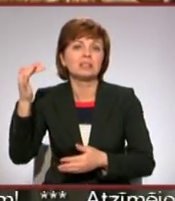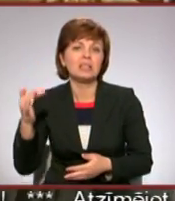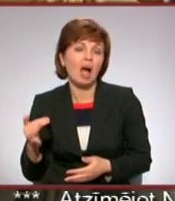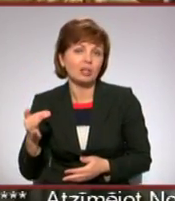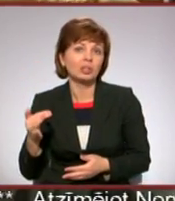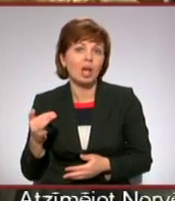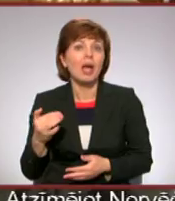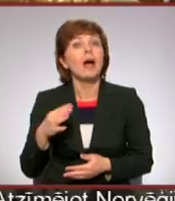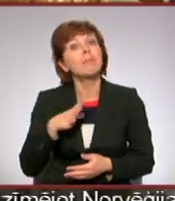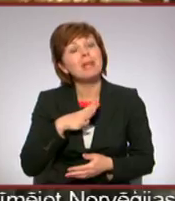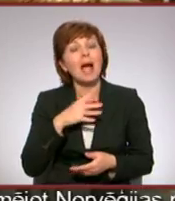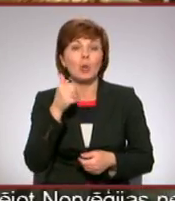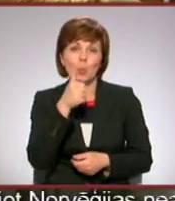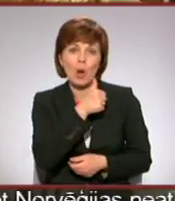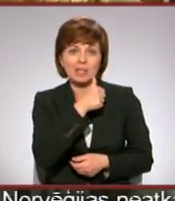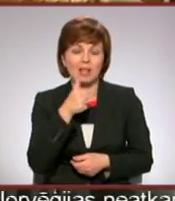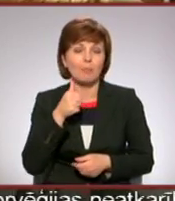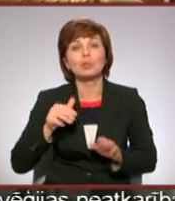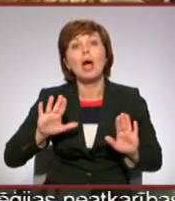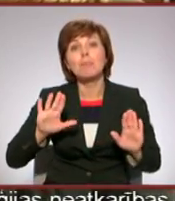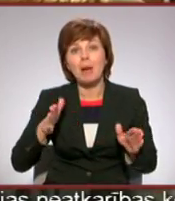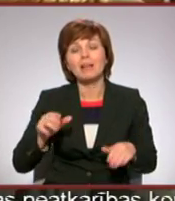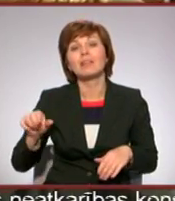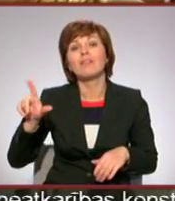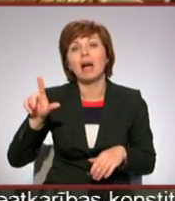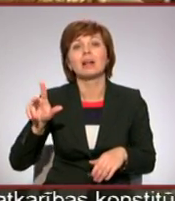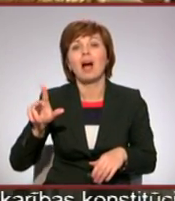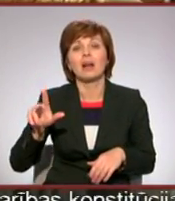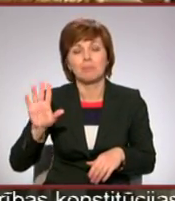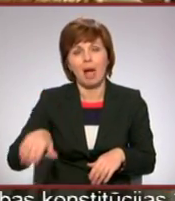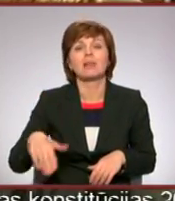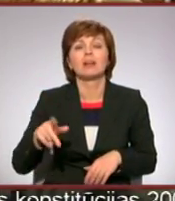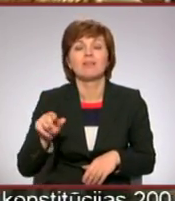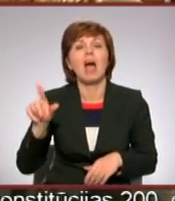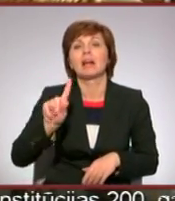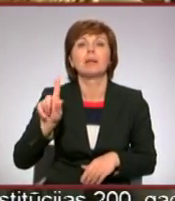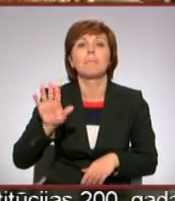Tas joprojām bija noslēpums, bet to ir vairāk par 3.